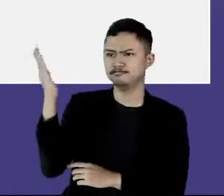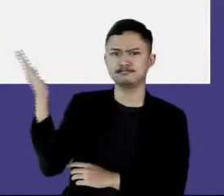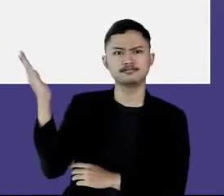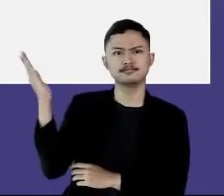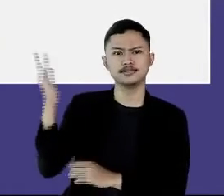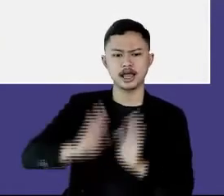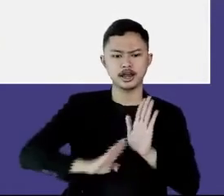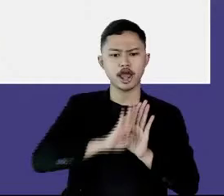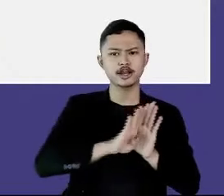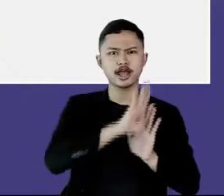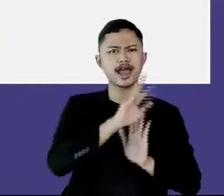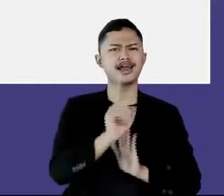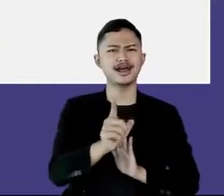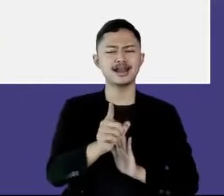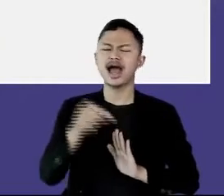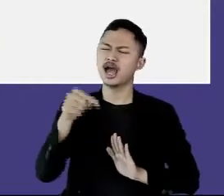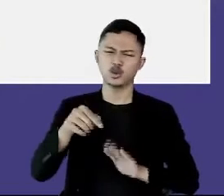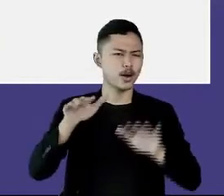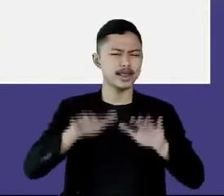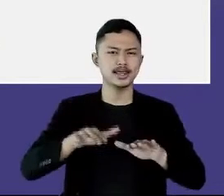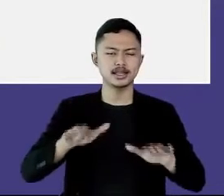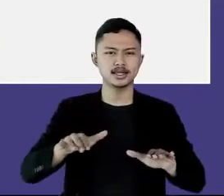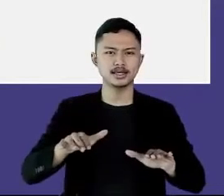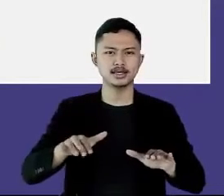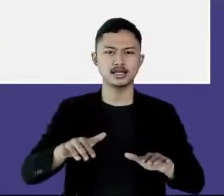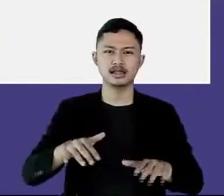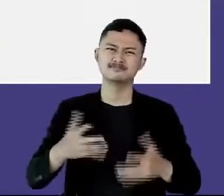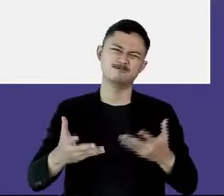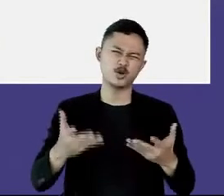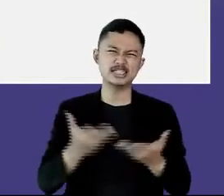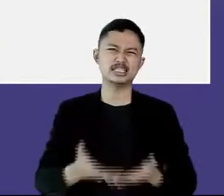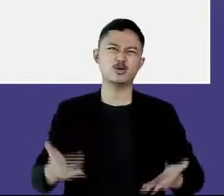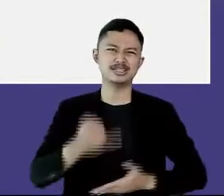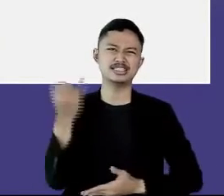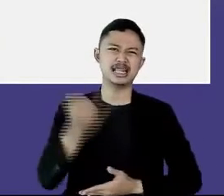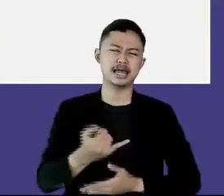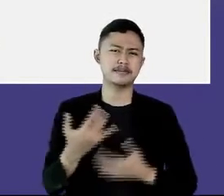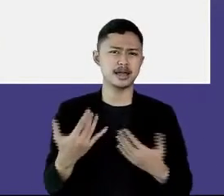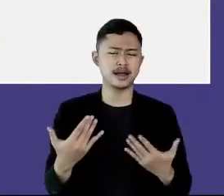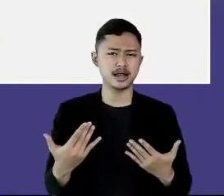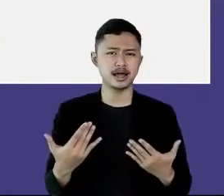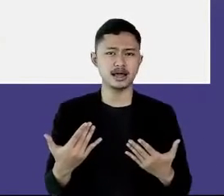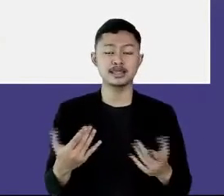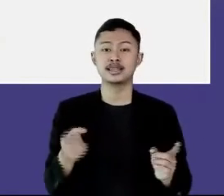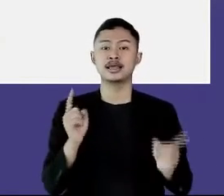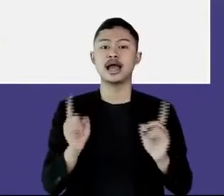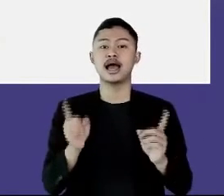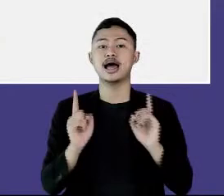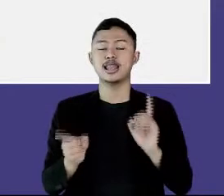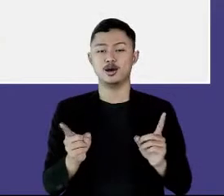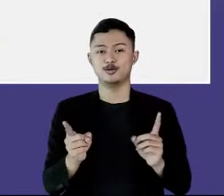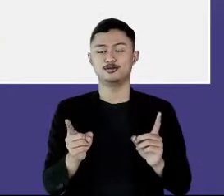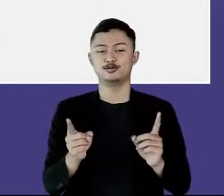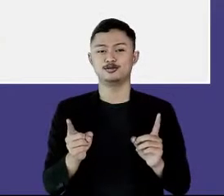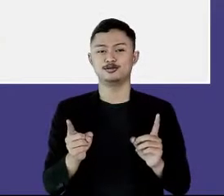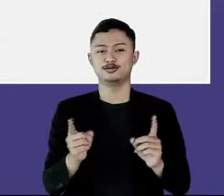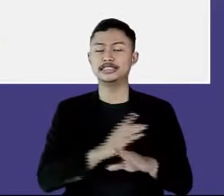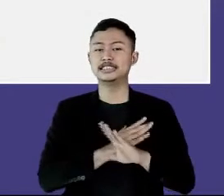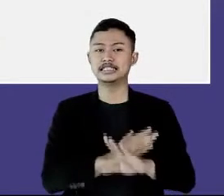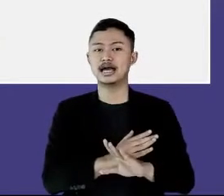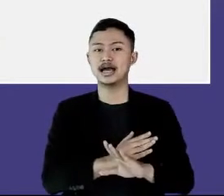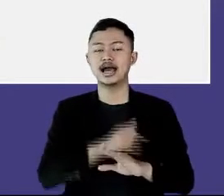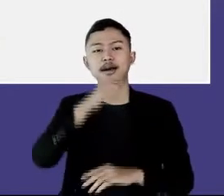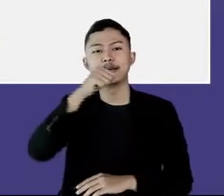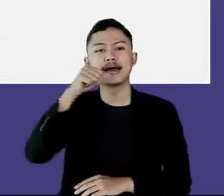harus waspadai ya. Yang paling jelek, skenario yang paling jelek yang kita sama-sama tidak ingin terjadi, kita harus cegah adalah